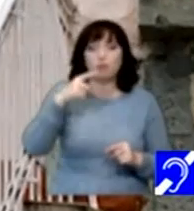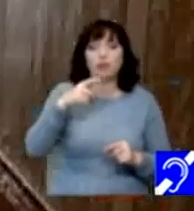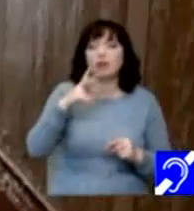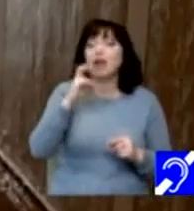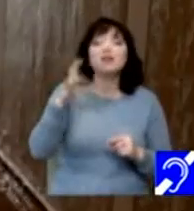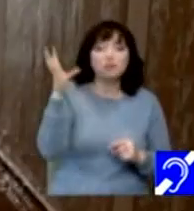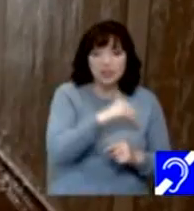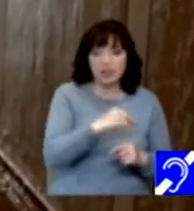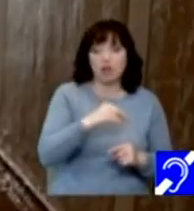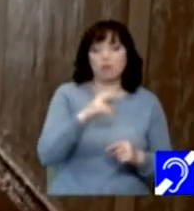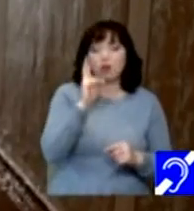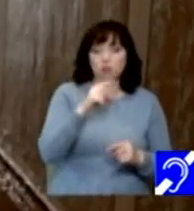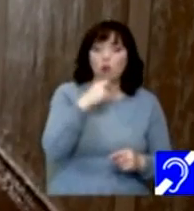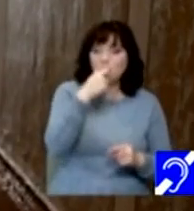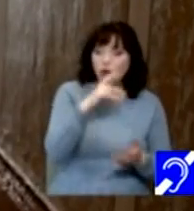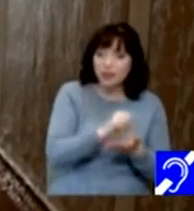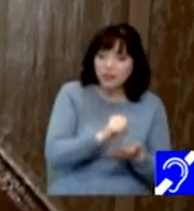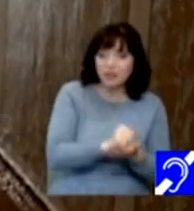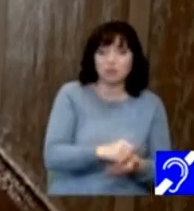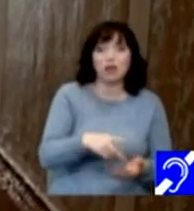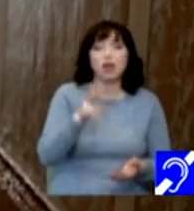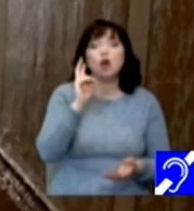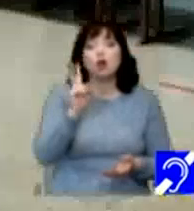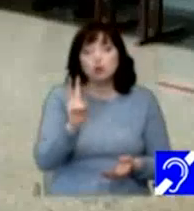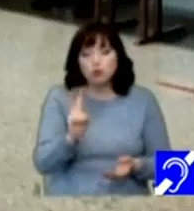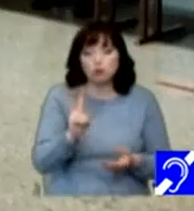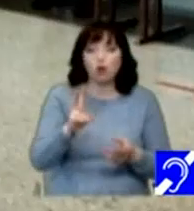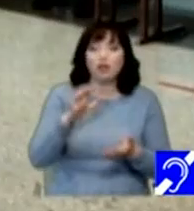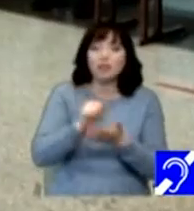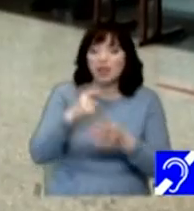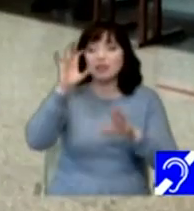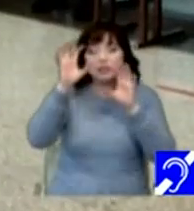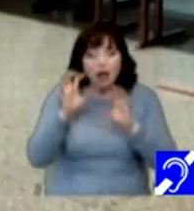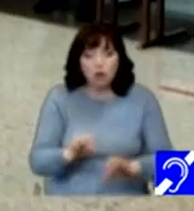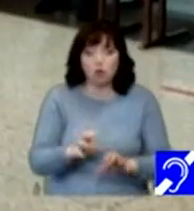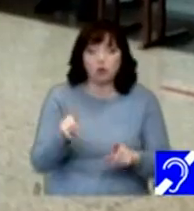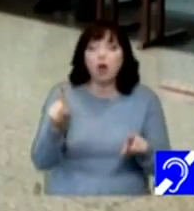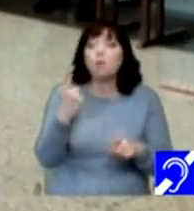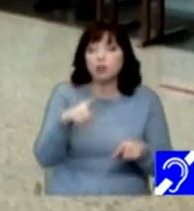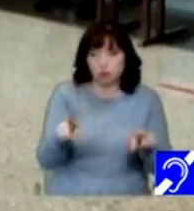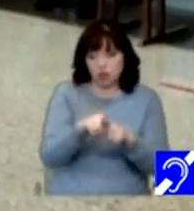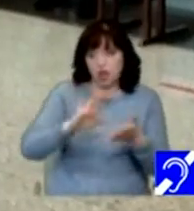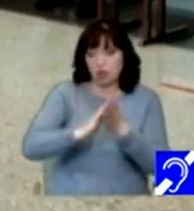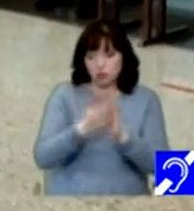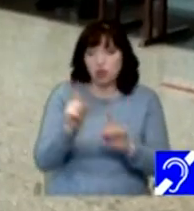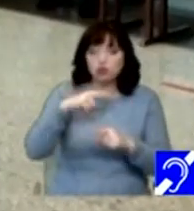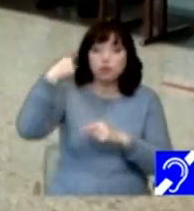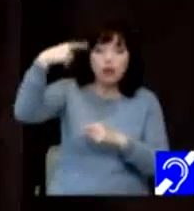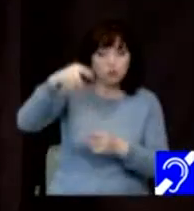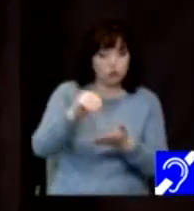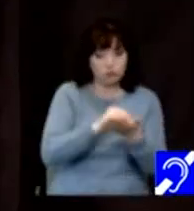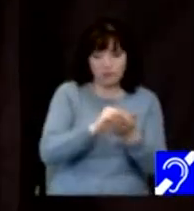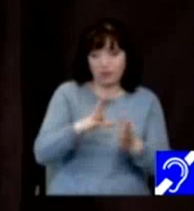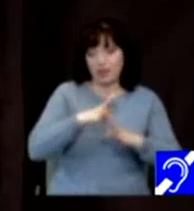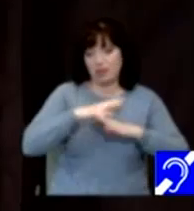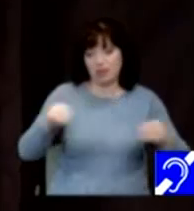politicienilor, concurenților electorali, celor care au admis încălcări în campanie electorală și ulterior au fost